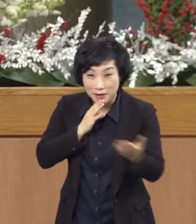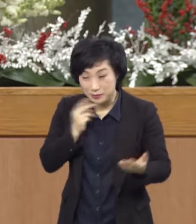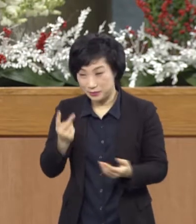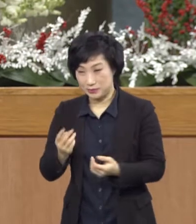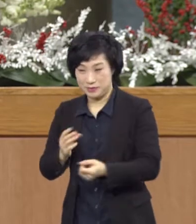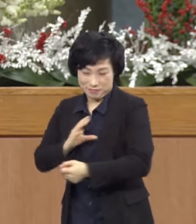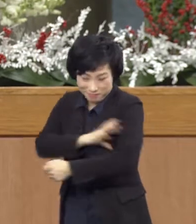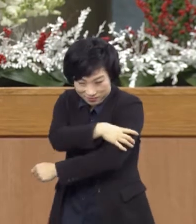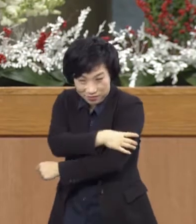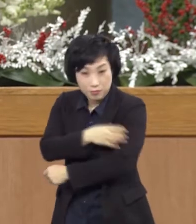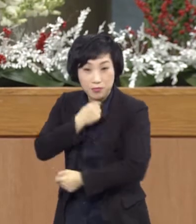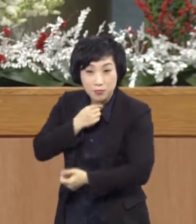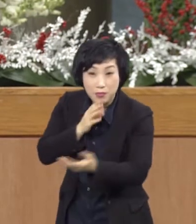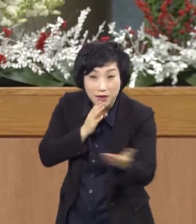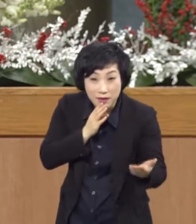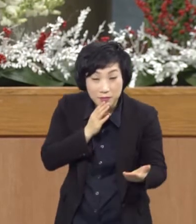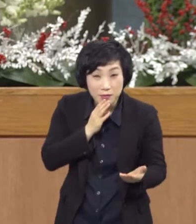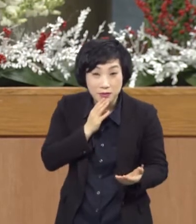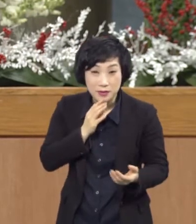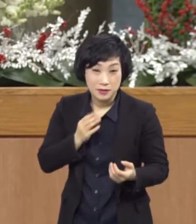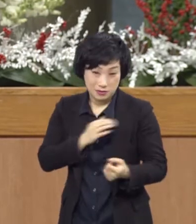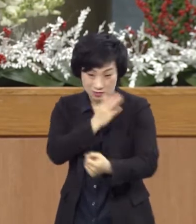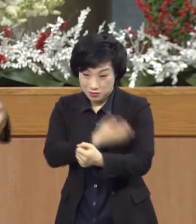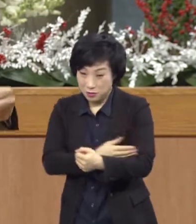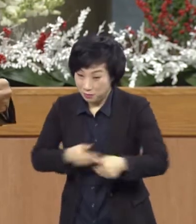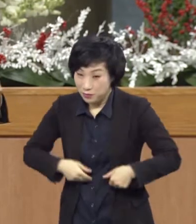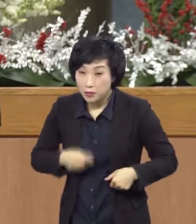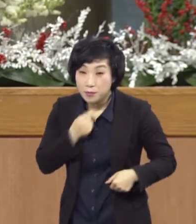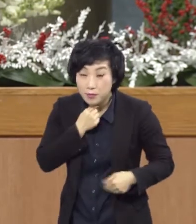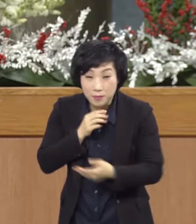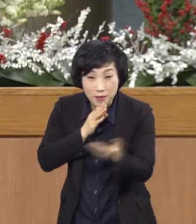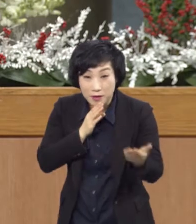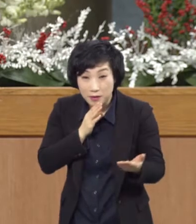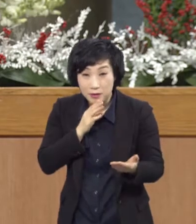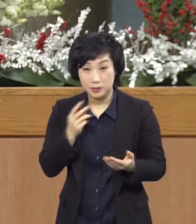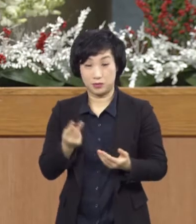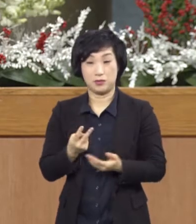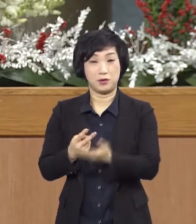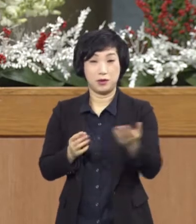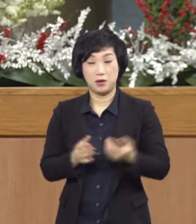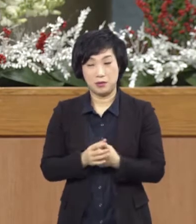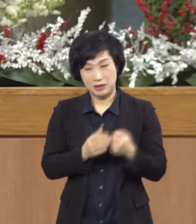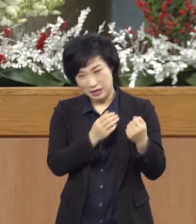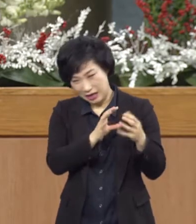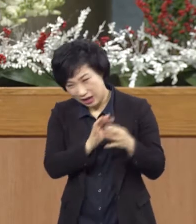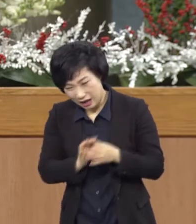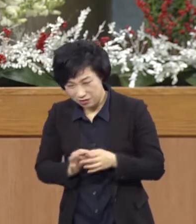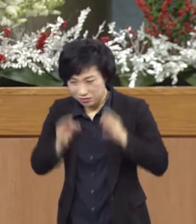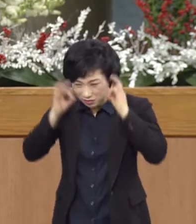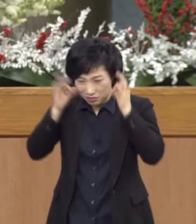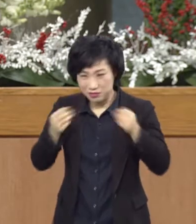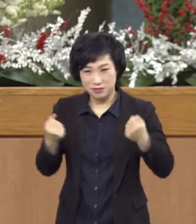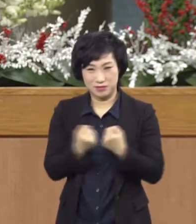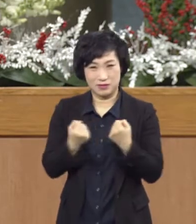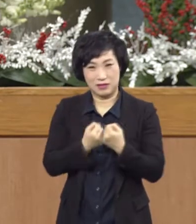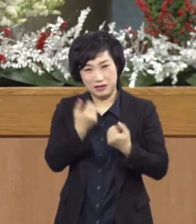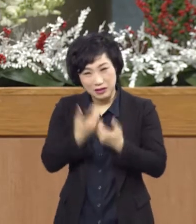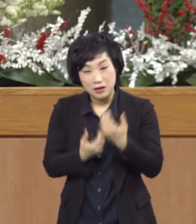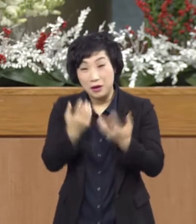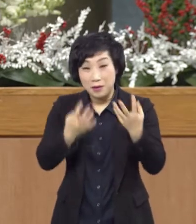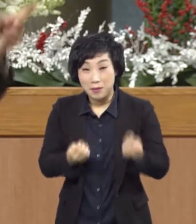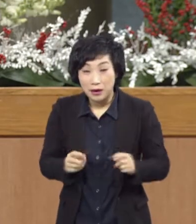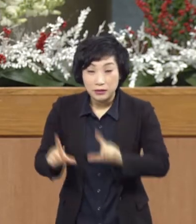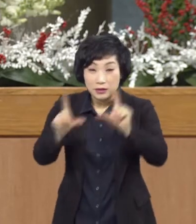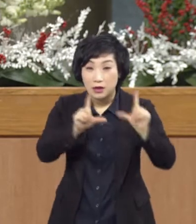살고 권세 있어야 살고 투쟁하며 살아갑니다.